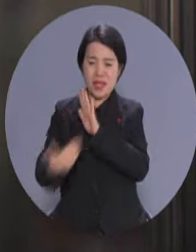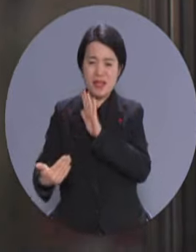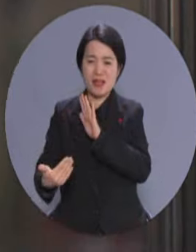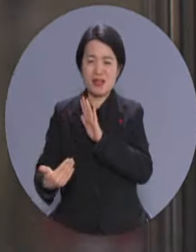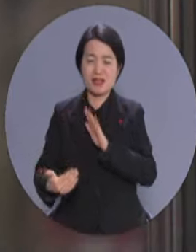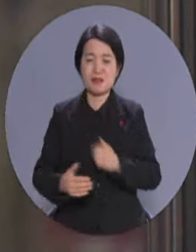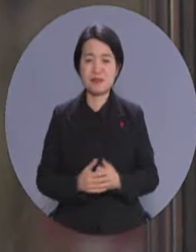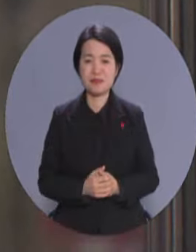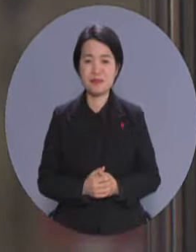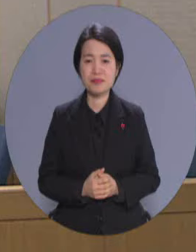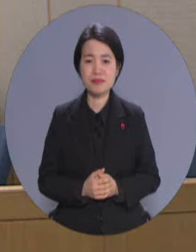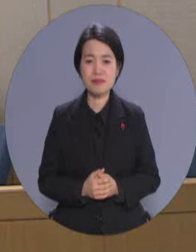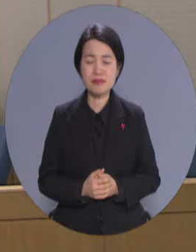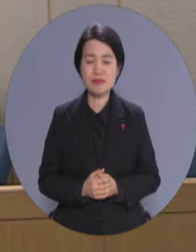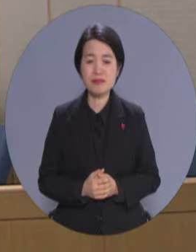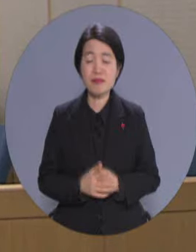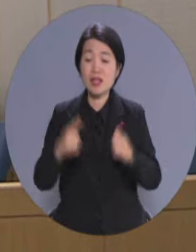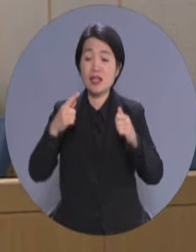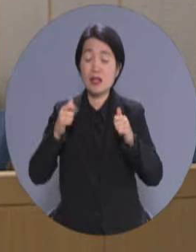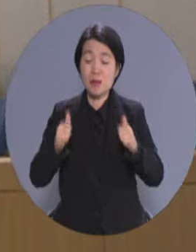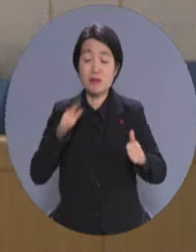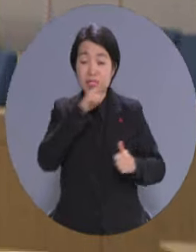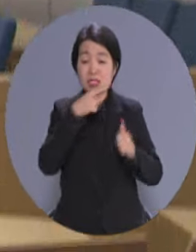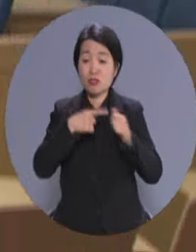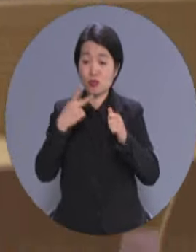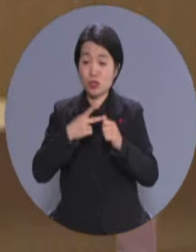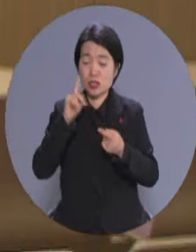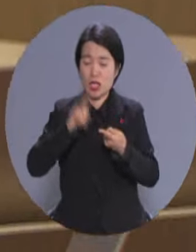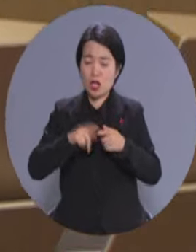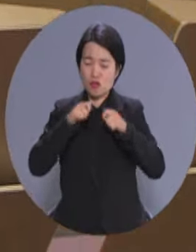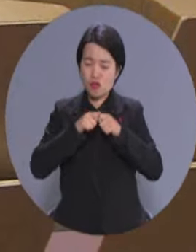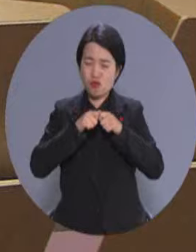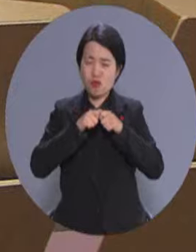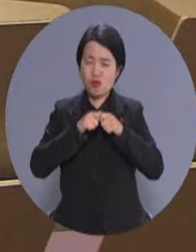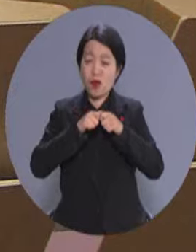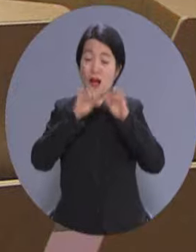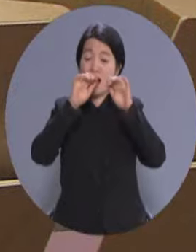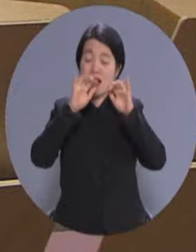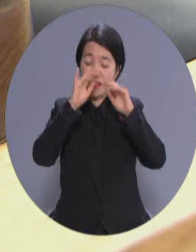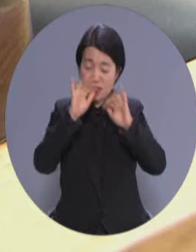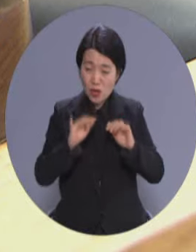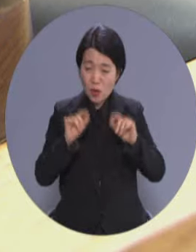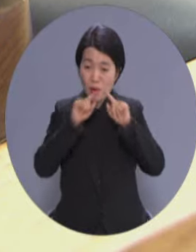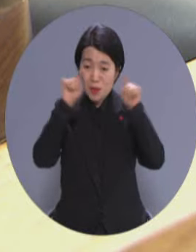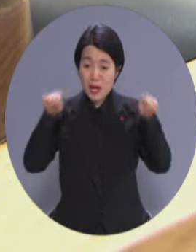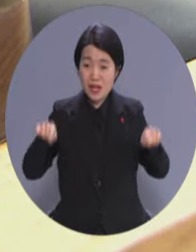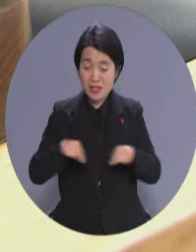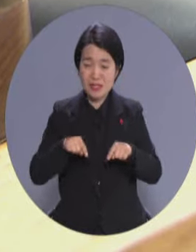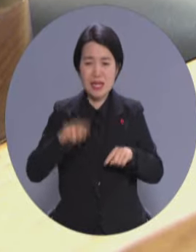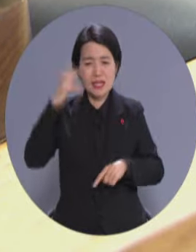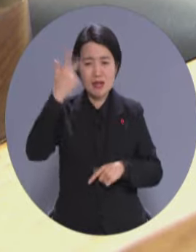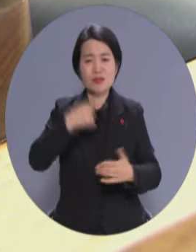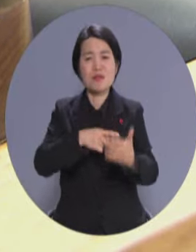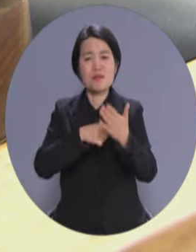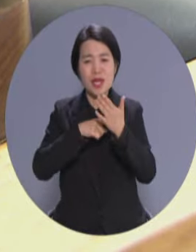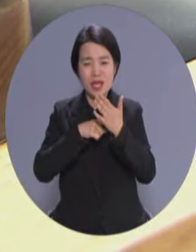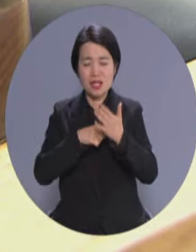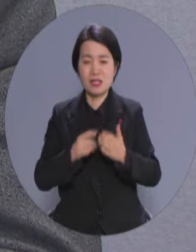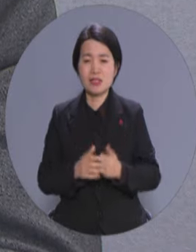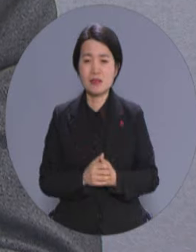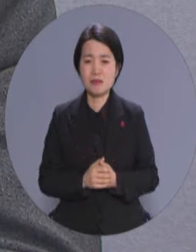기각을 결정했습니다. 두 건의 소송에 대해 구체적인 판단 근거를 담은 판결문은 다음 주쯤 나올 것으로